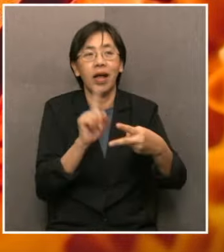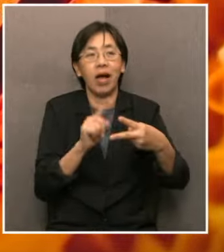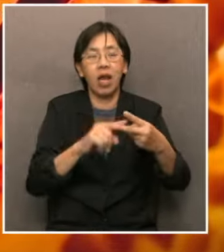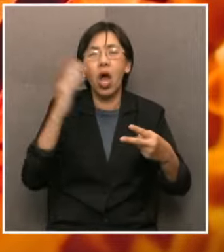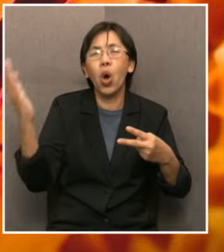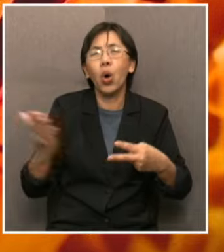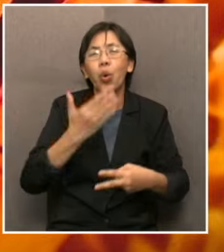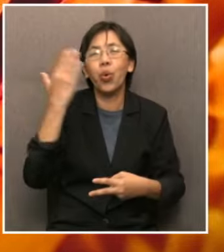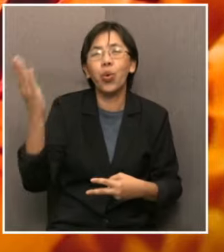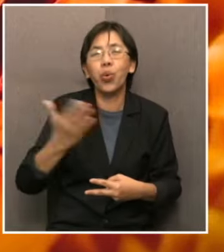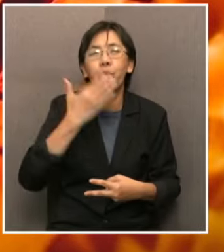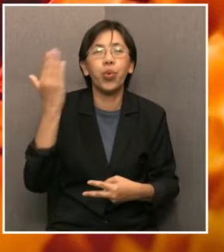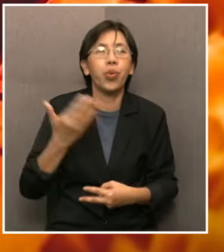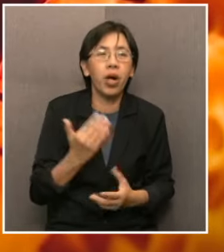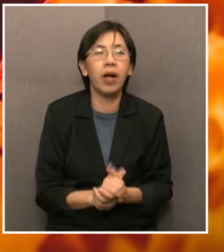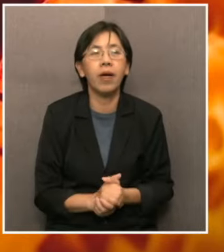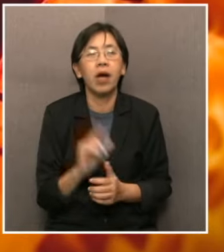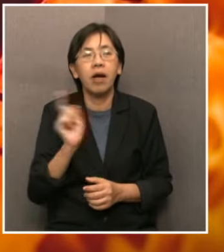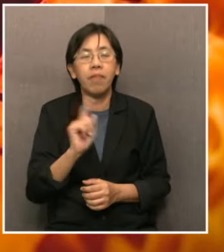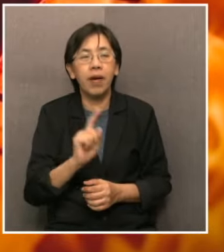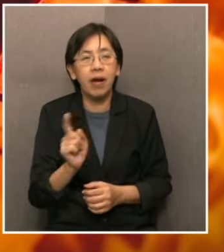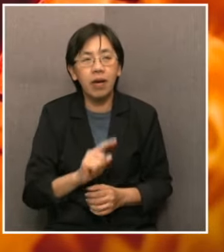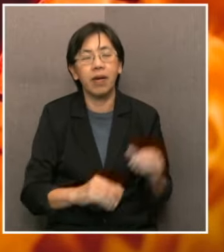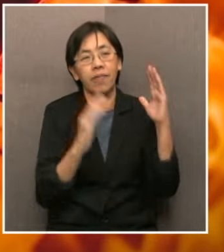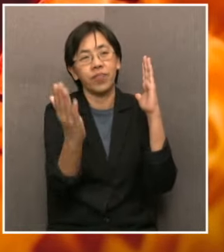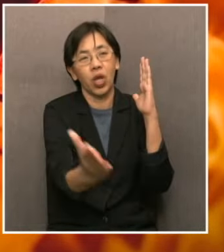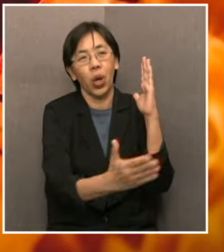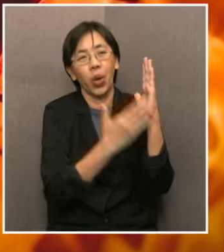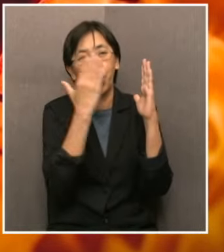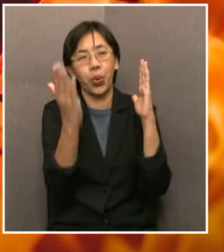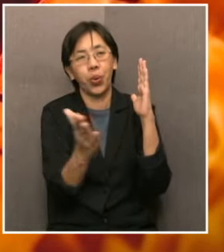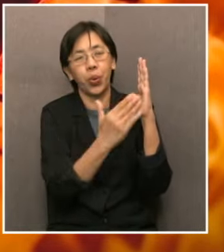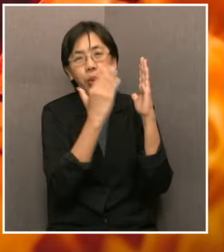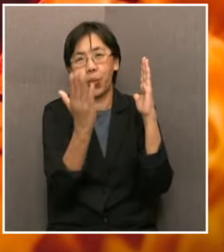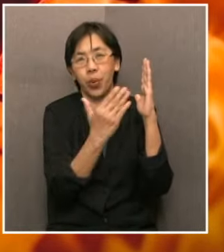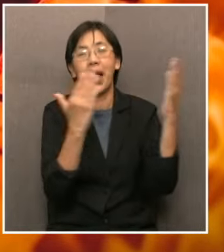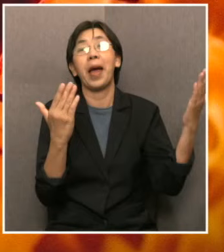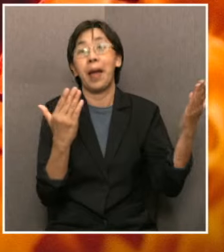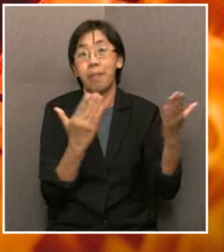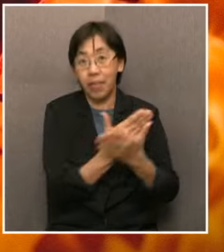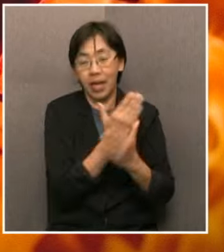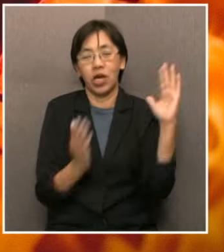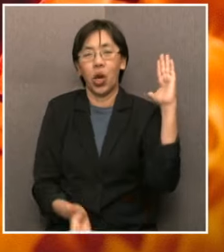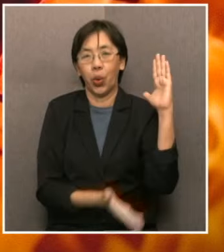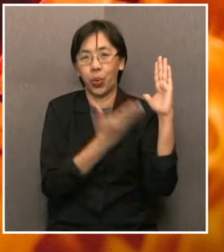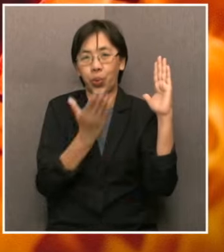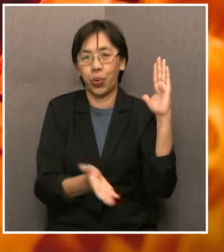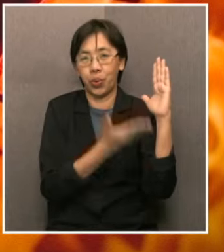มบริเวณตอนบนจะต้องเปลี่ยนจากอร f ตาวนออกเฉีงเ้อไปเป็น ลมตาวันออกเฉีงใต้